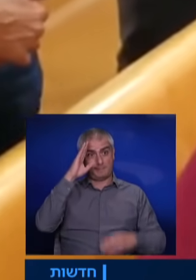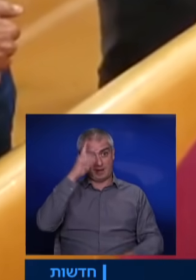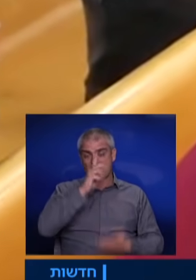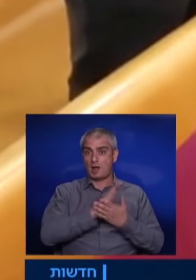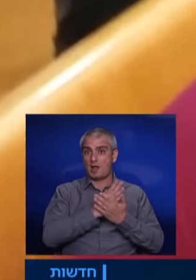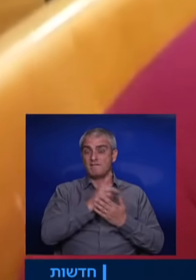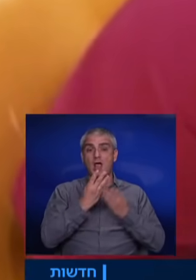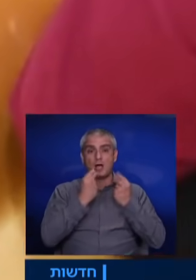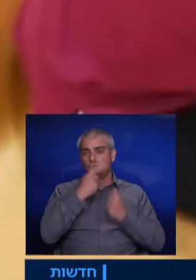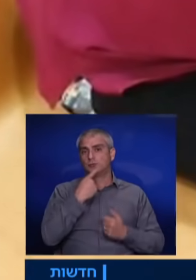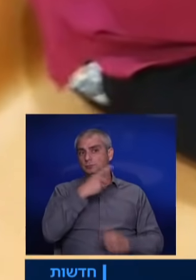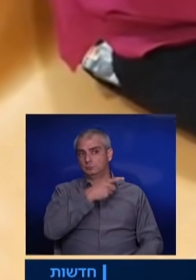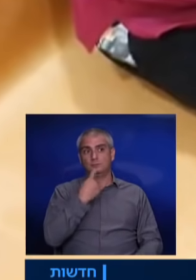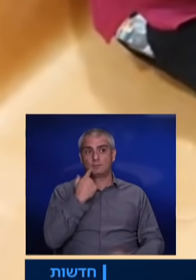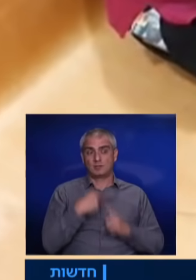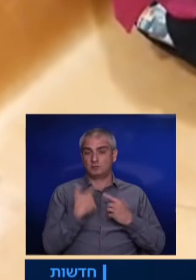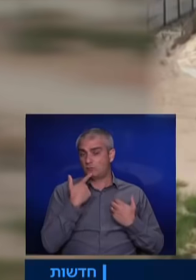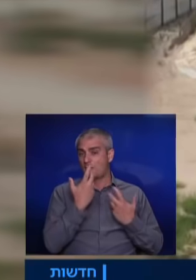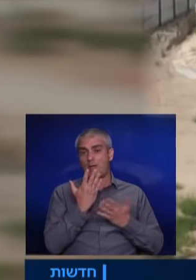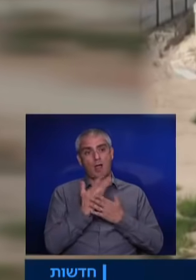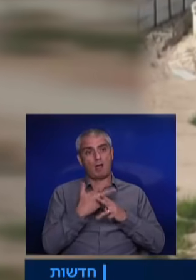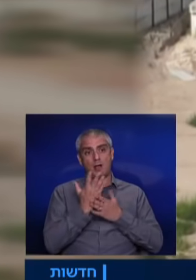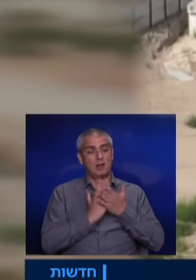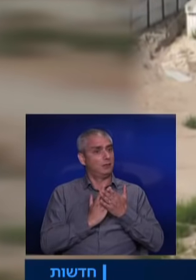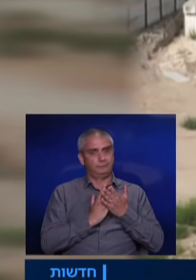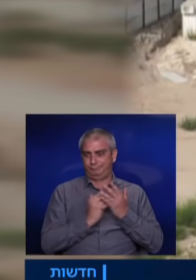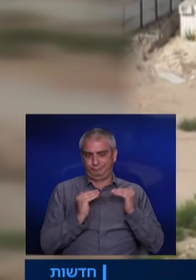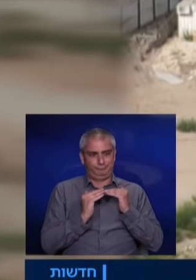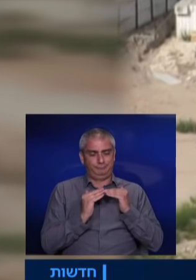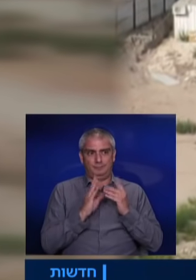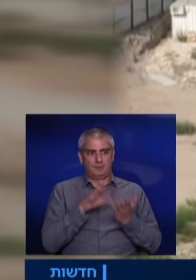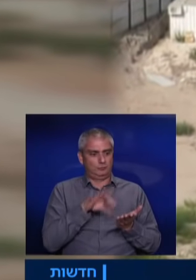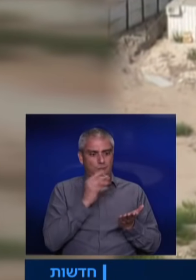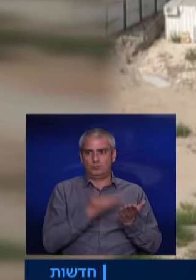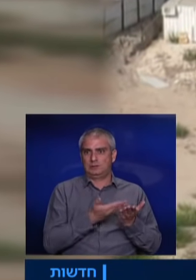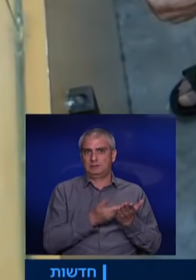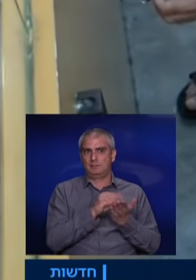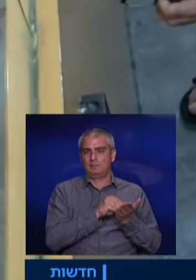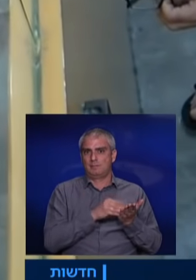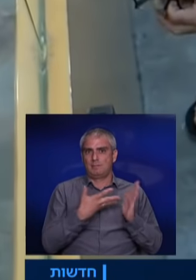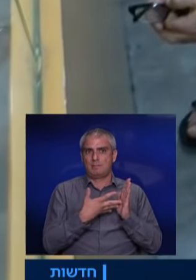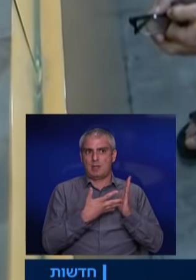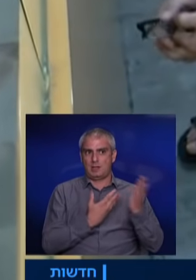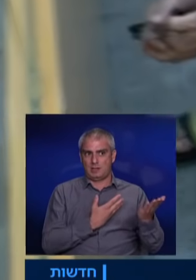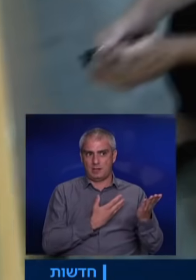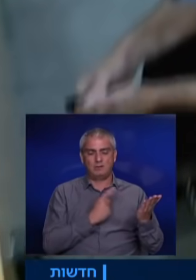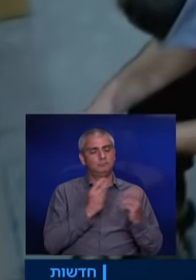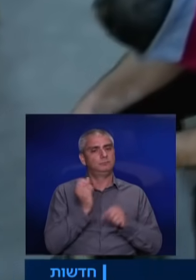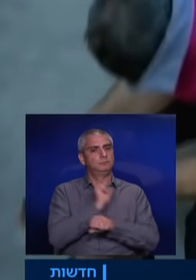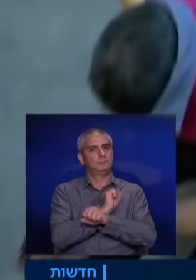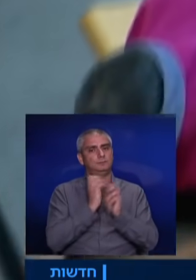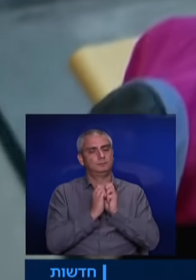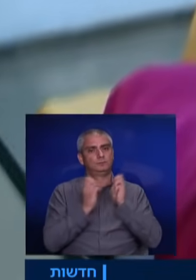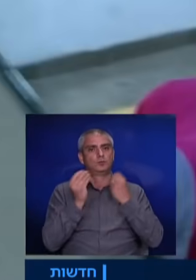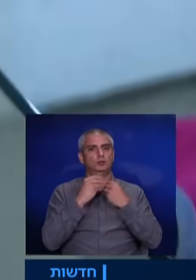כי החשוד מסר עד כה גרסה חלקית שאינה מתיישבת עם הממצאים שעולים מהחקירה, והאריכה את מעצרו